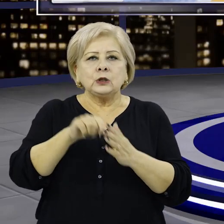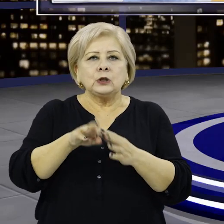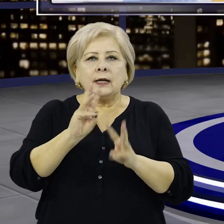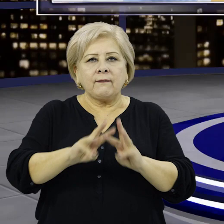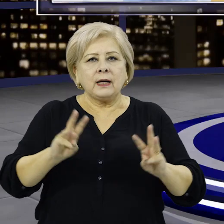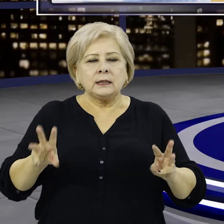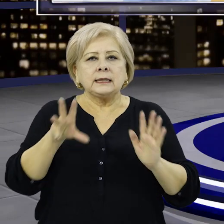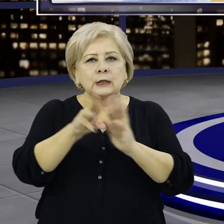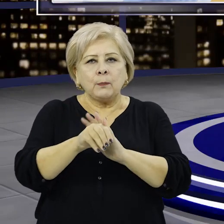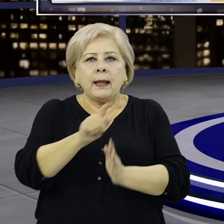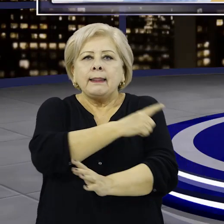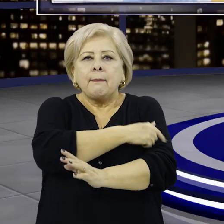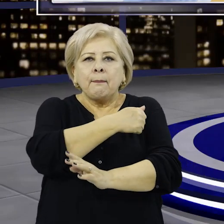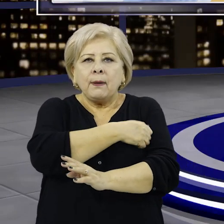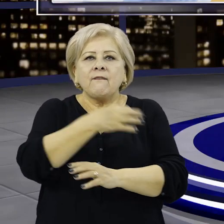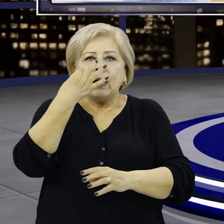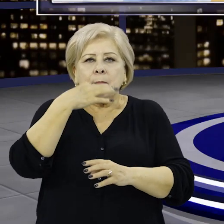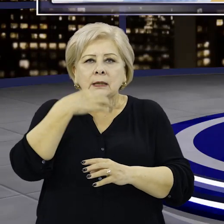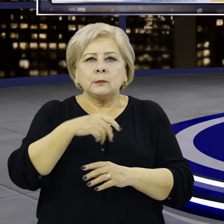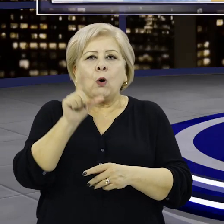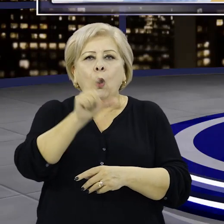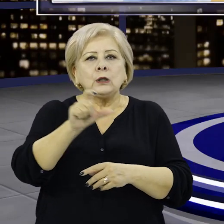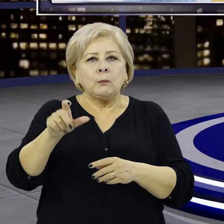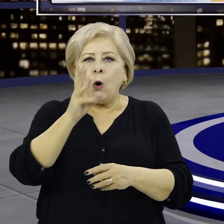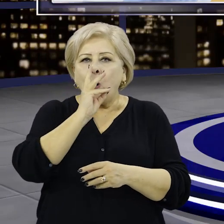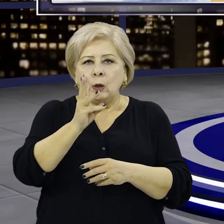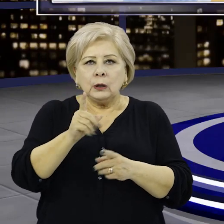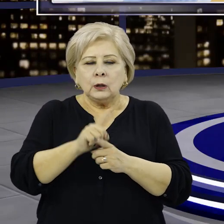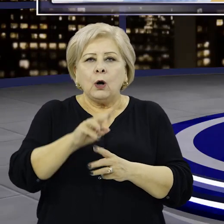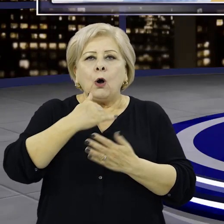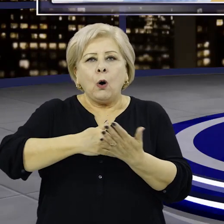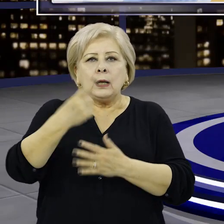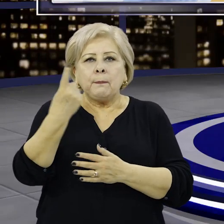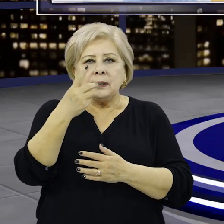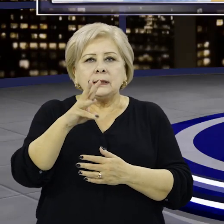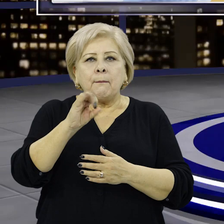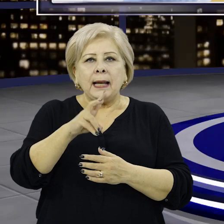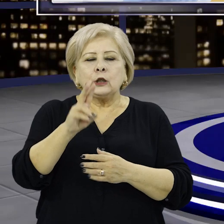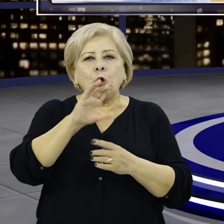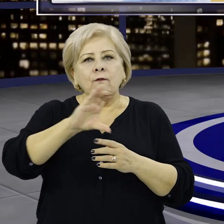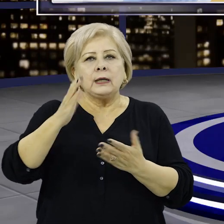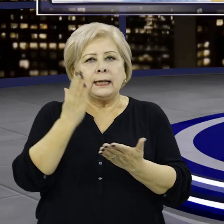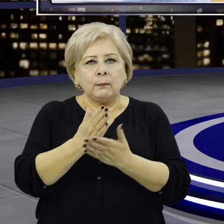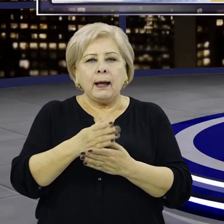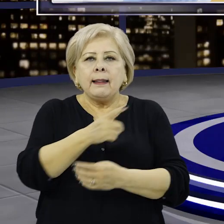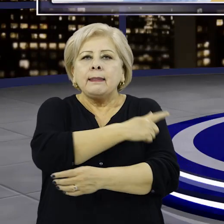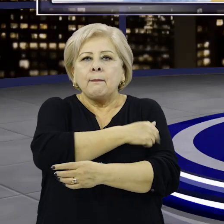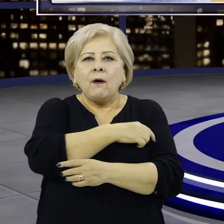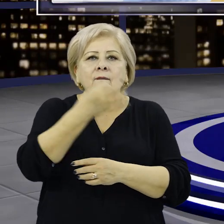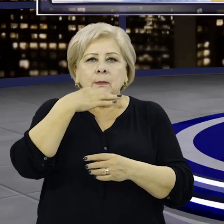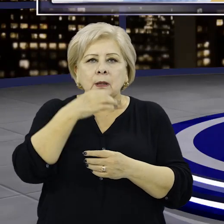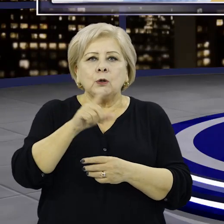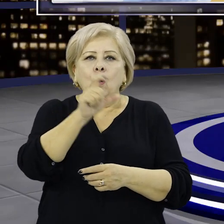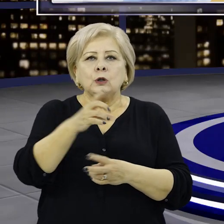ishlar vazirligi tizimidagi tibbiyot va farmatsevtika xodimlarining oyligi oliy va birinchi malaka toifalariga ega bo'lgan tibbiyot va